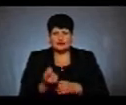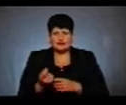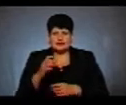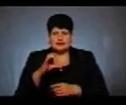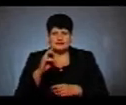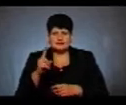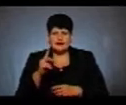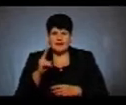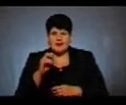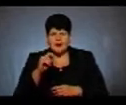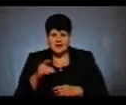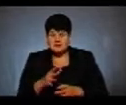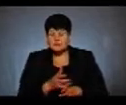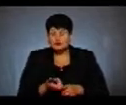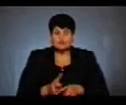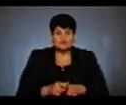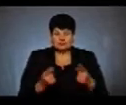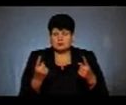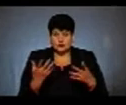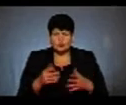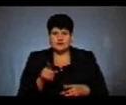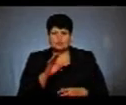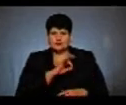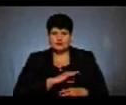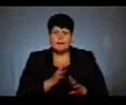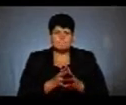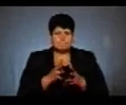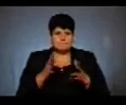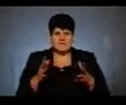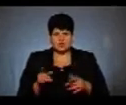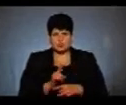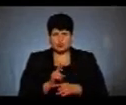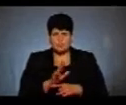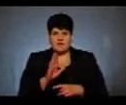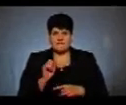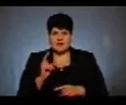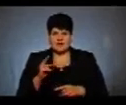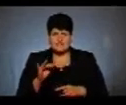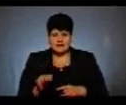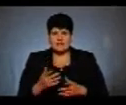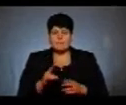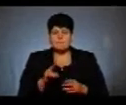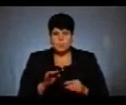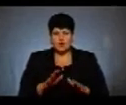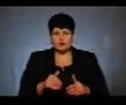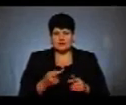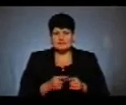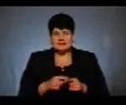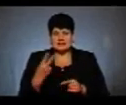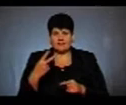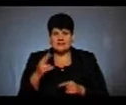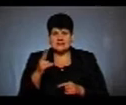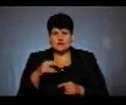набагато перевищує її норму, нас буде застосовуватись понаднормова кількість вакцини. Якщо, наприклад, по методичних рекомендаціях це 20 доз